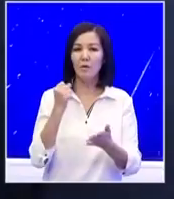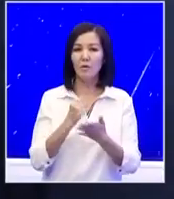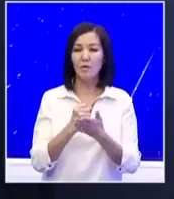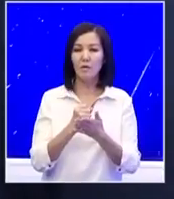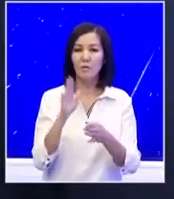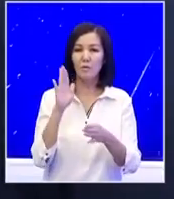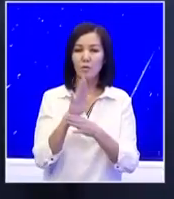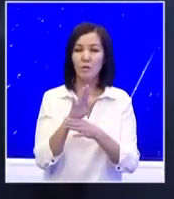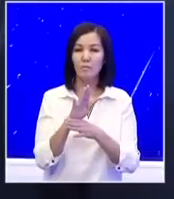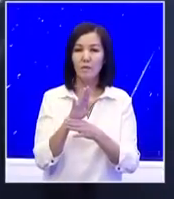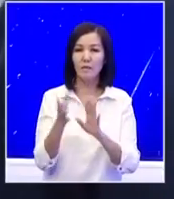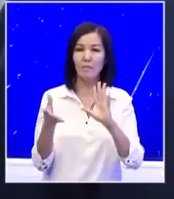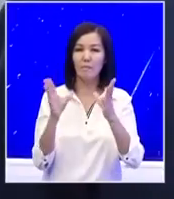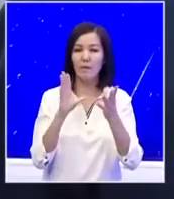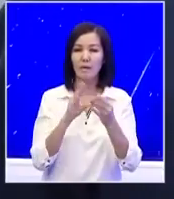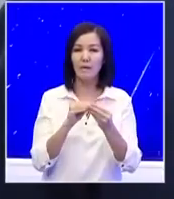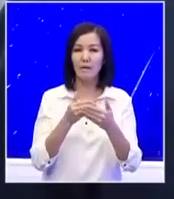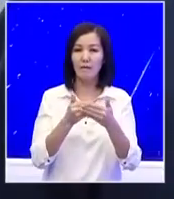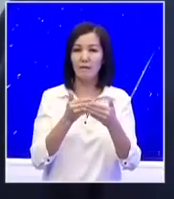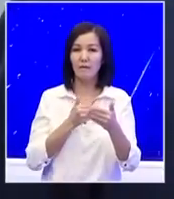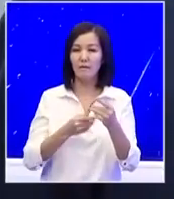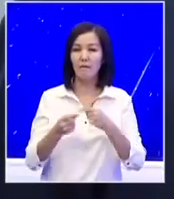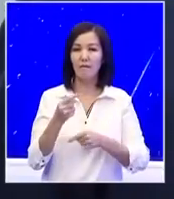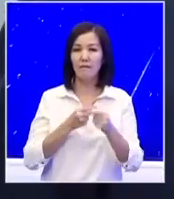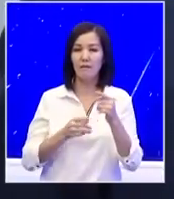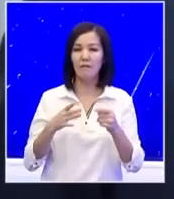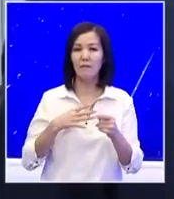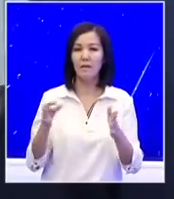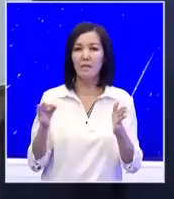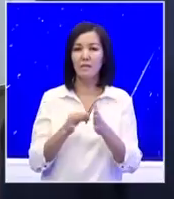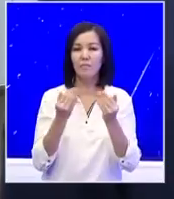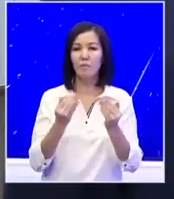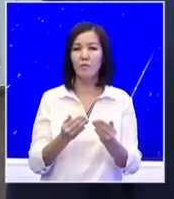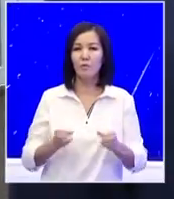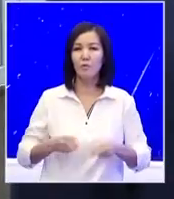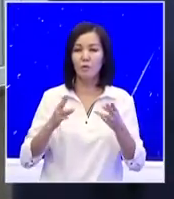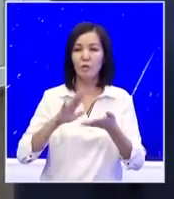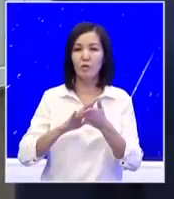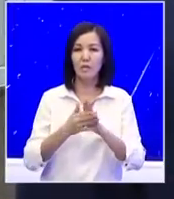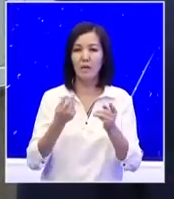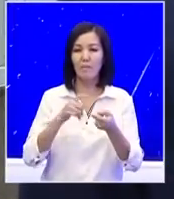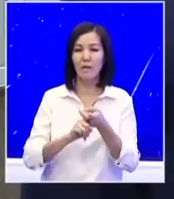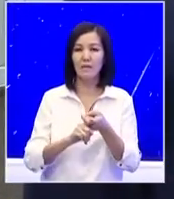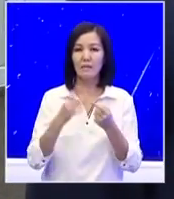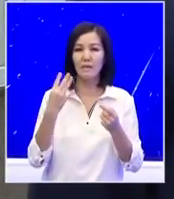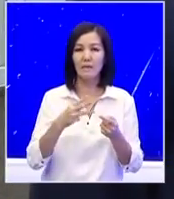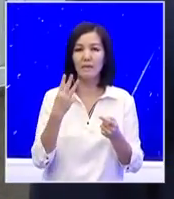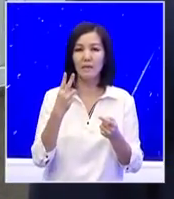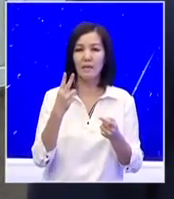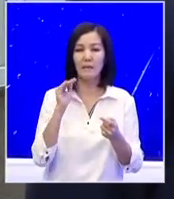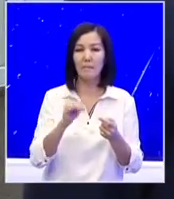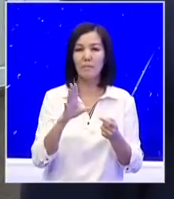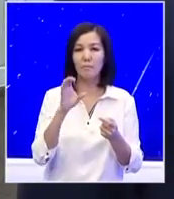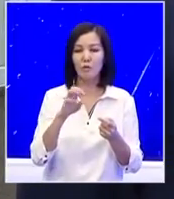ұйғарымдардың бәрі кері қайтарылды. Оның негізгі мақсаты бүгінгі күнде жаңағы 42.500 теңге деңгейіндегі